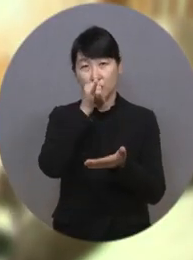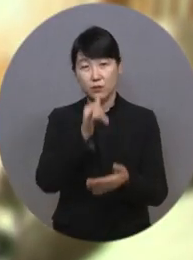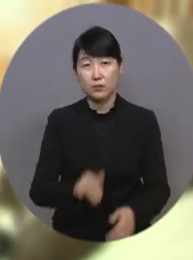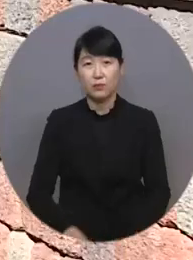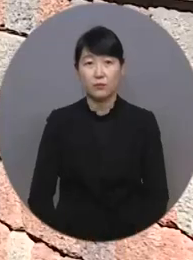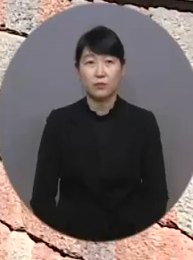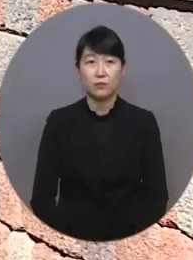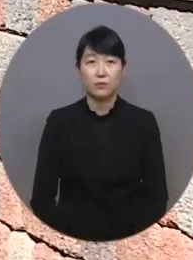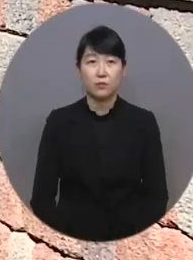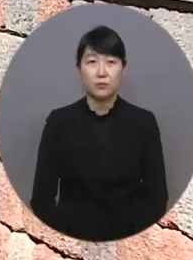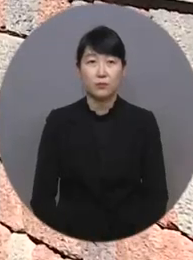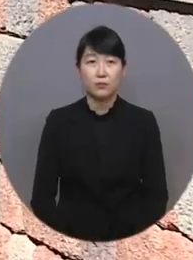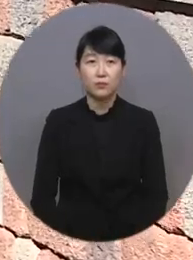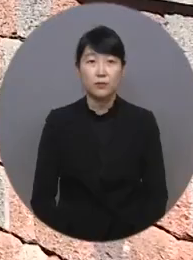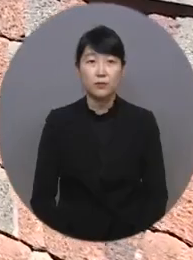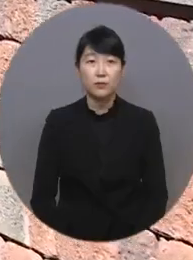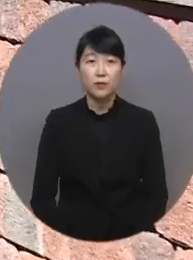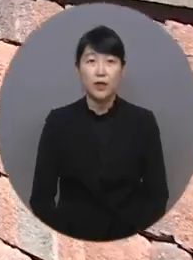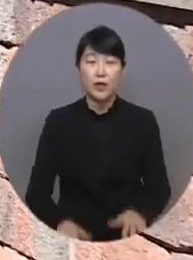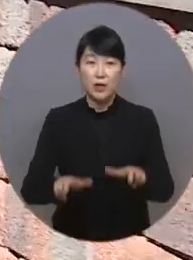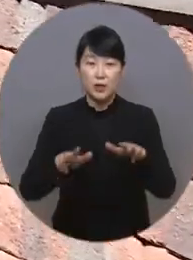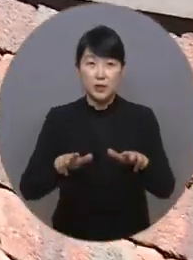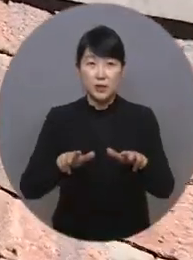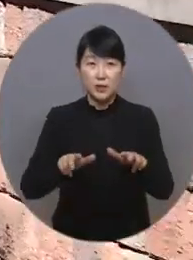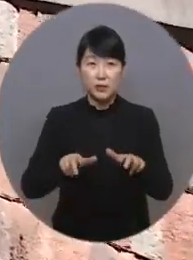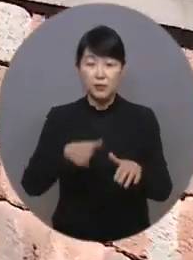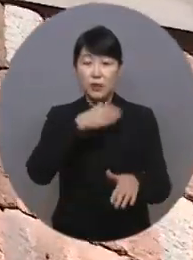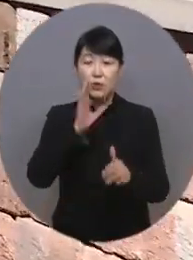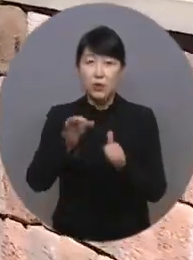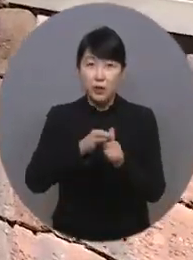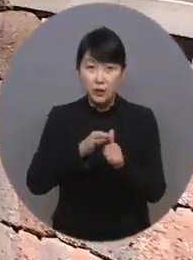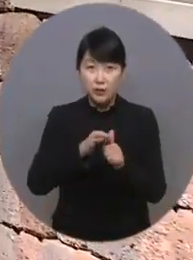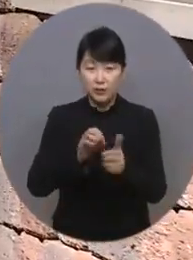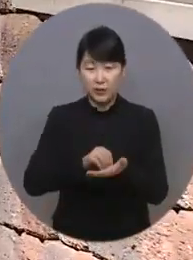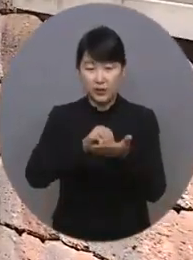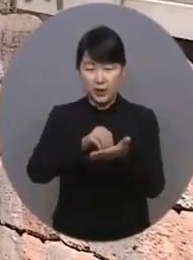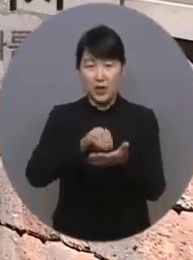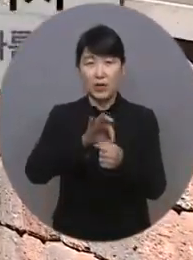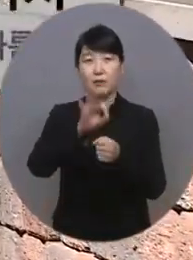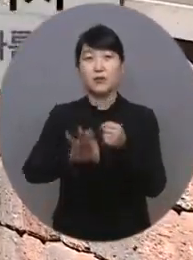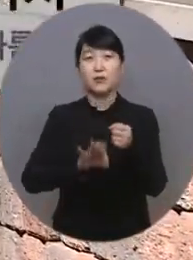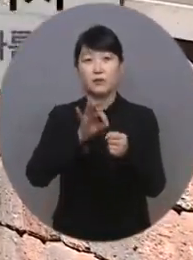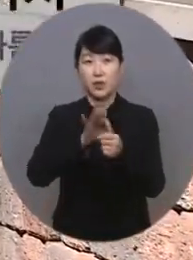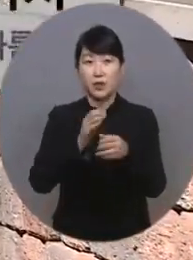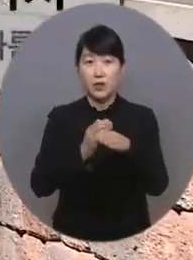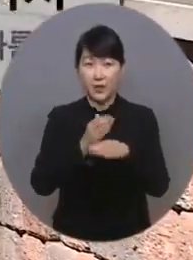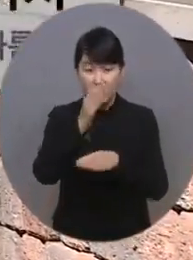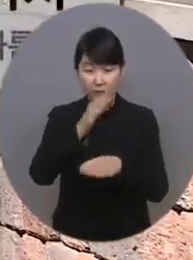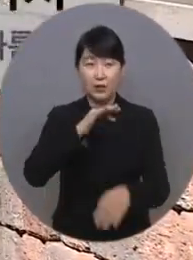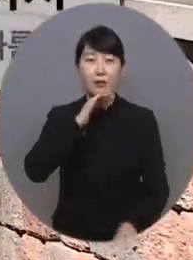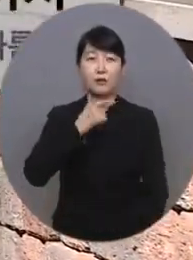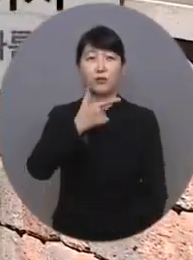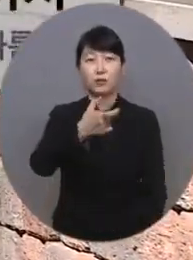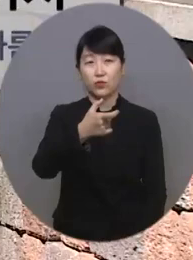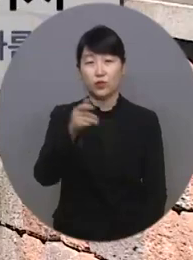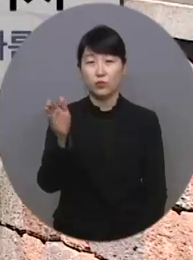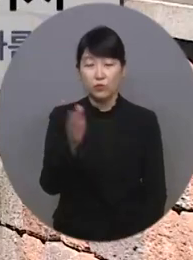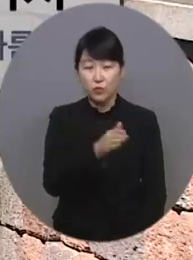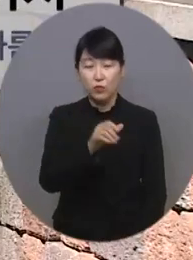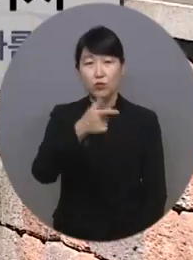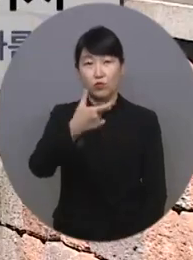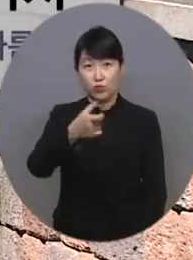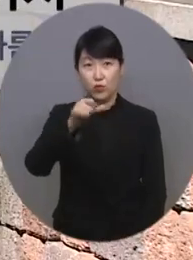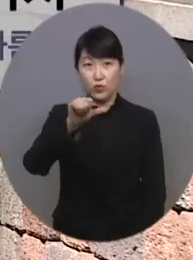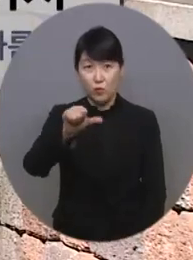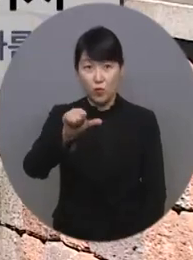있습니다. 현재 노령연금은 10년 이상 가입 시 지급되고 있습니다. 연금 수령 가능 연령은 만 60세에서